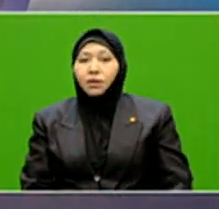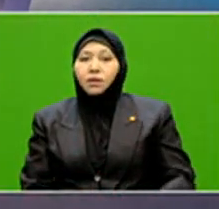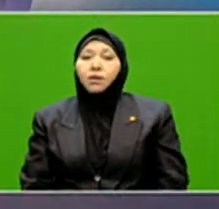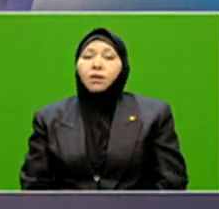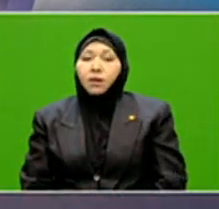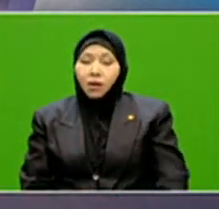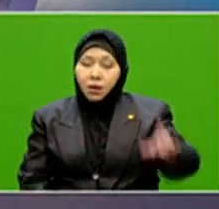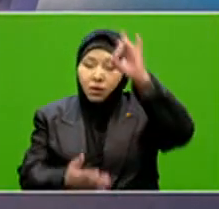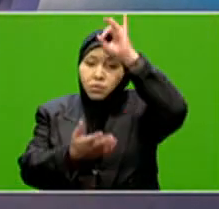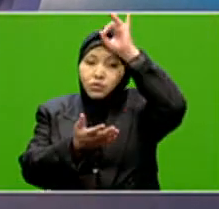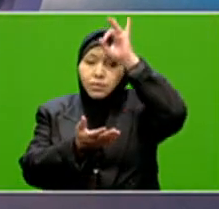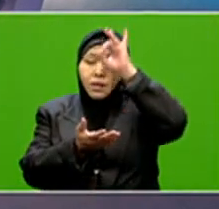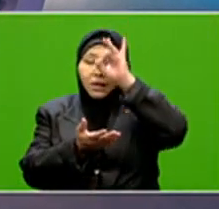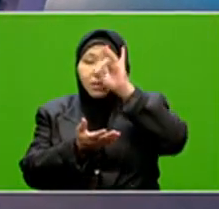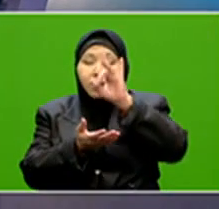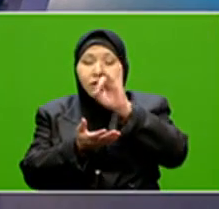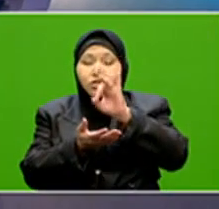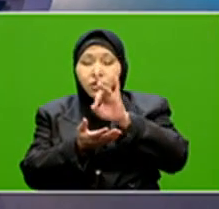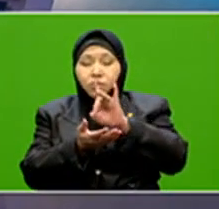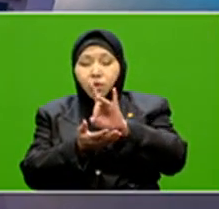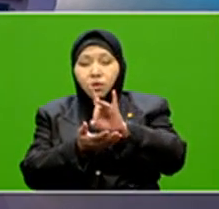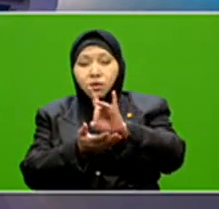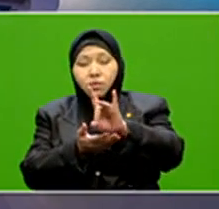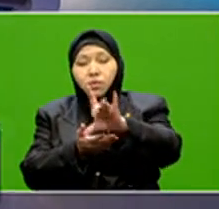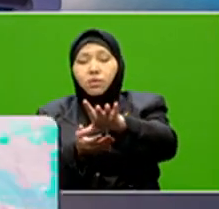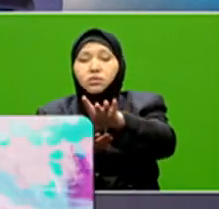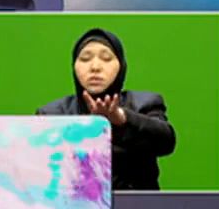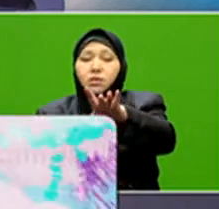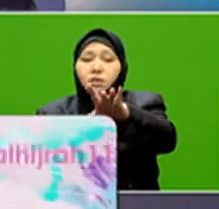أعوذ بالله من الشيطان